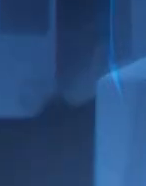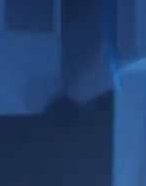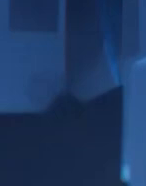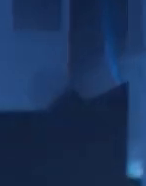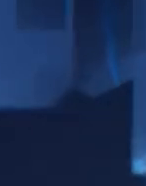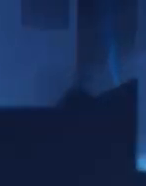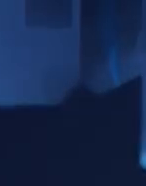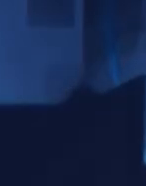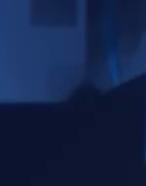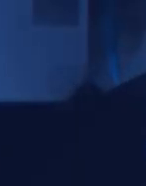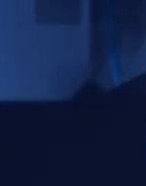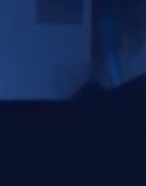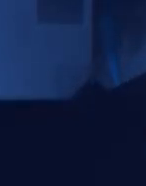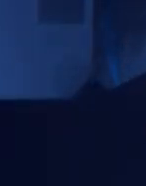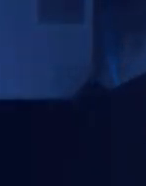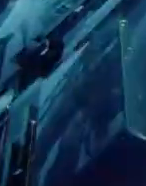Талдыкурган.